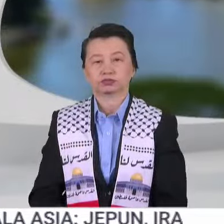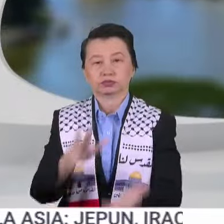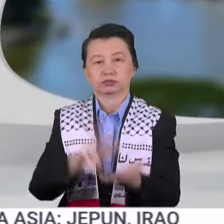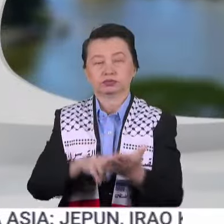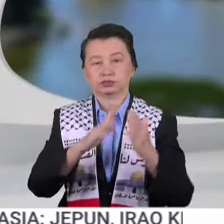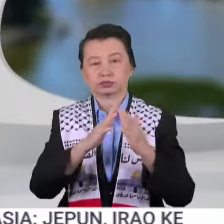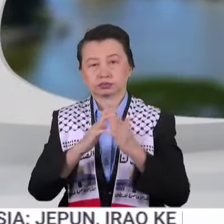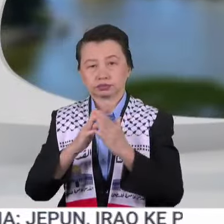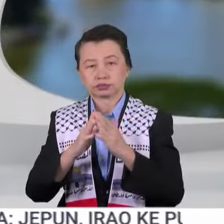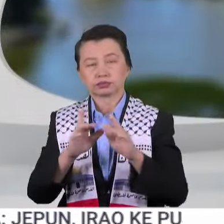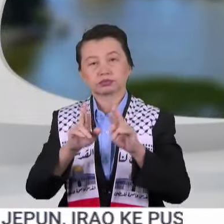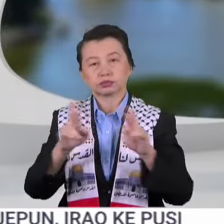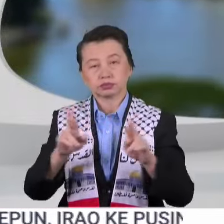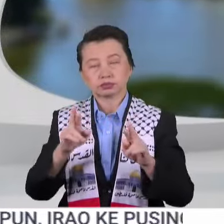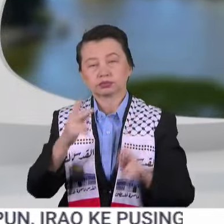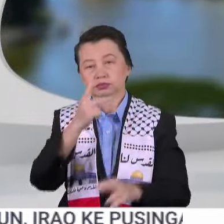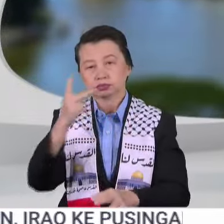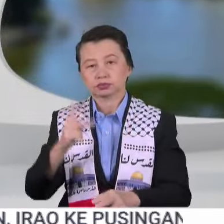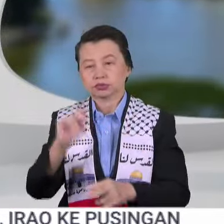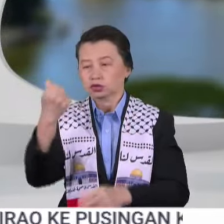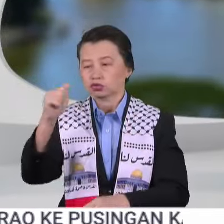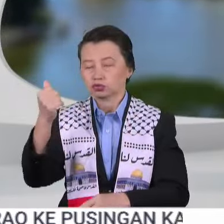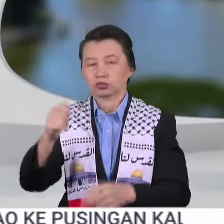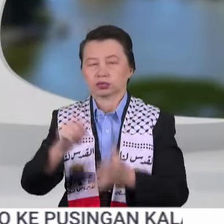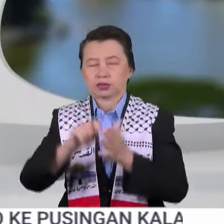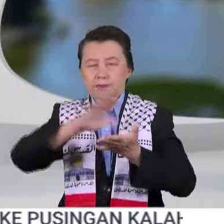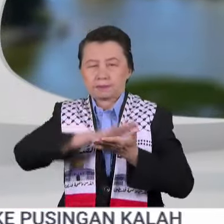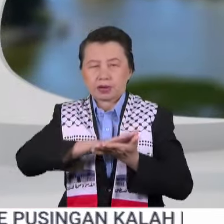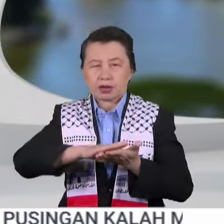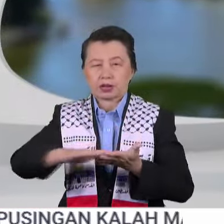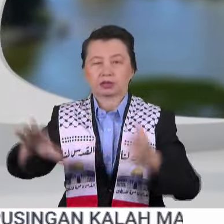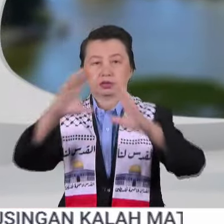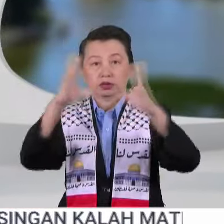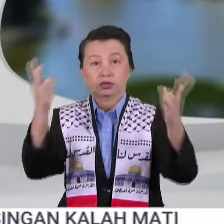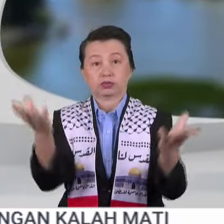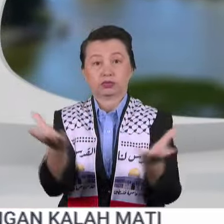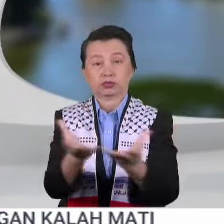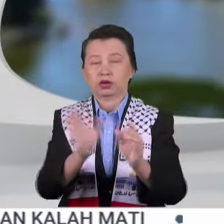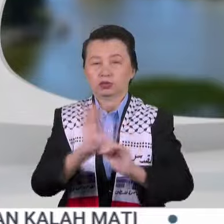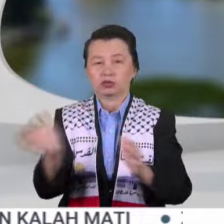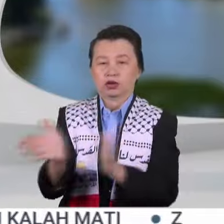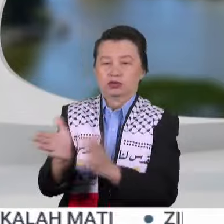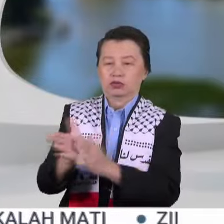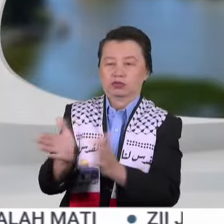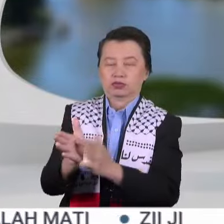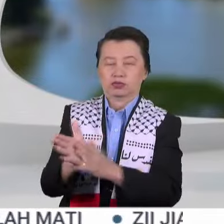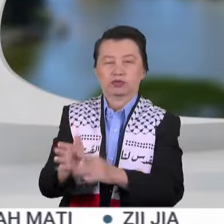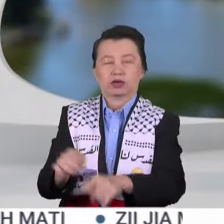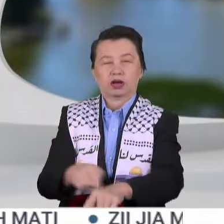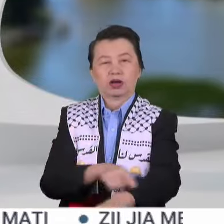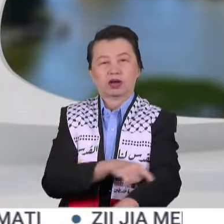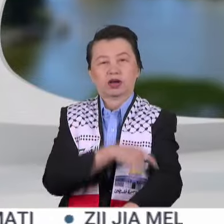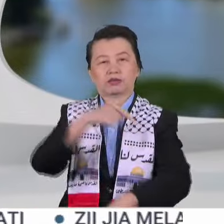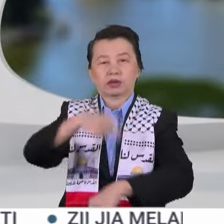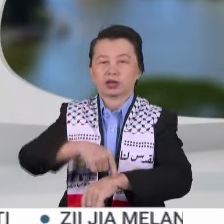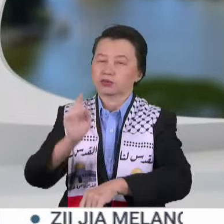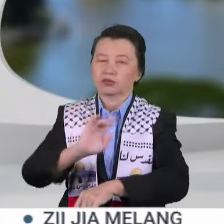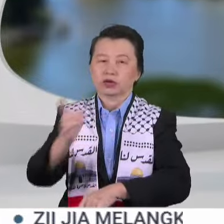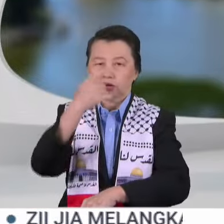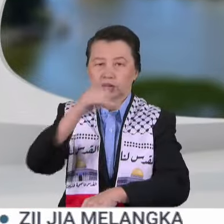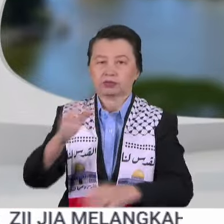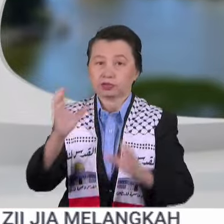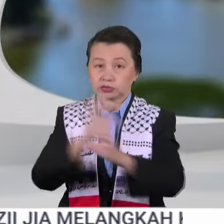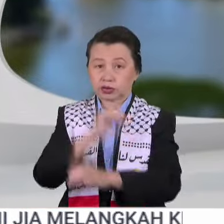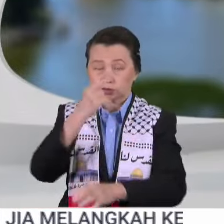Pengiktirafan Bandaraya Kuching antara 10 bandaraya terbersih di dunia bukan untuk sanjungan sepanjang masa tetapi cabaran kepada